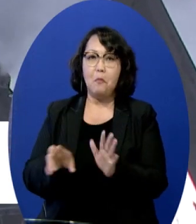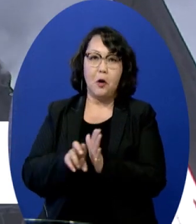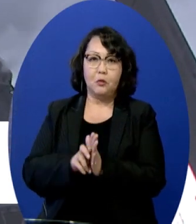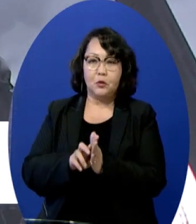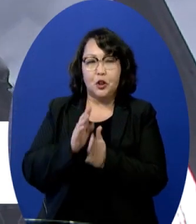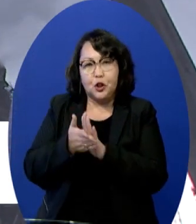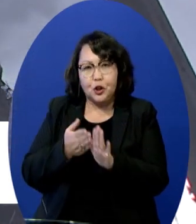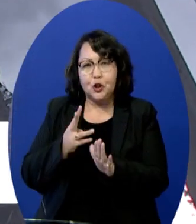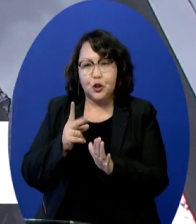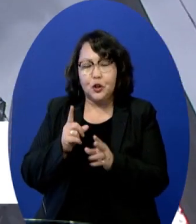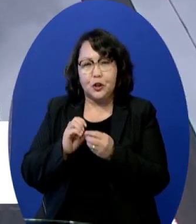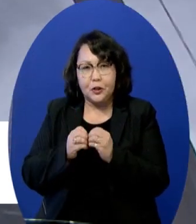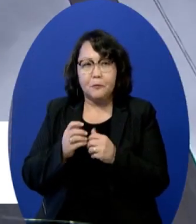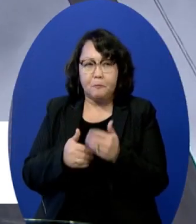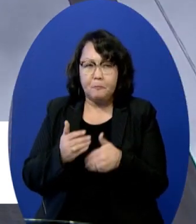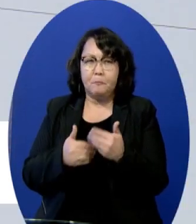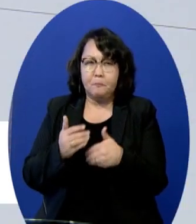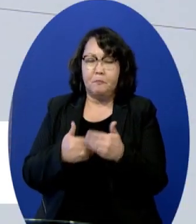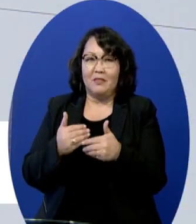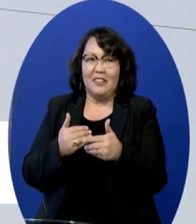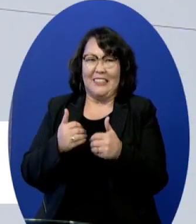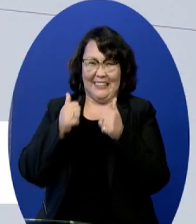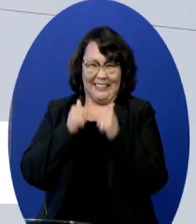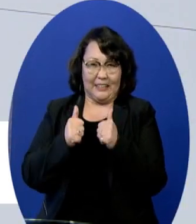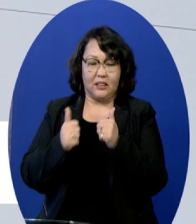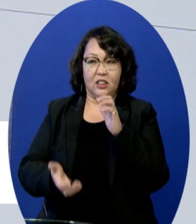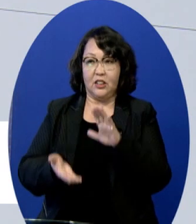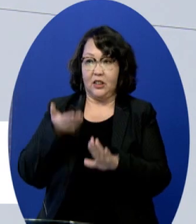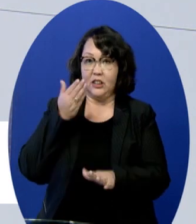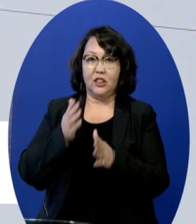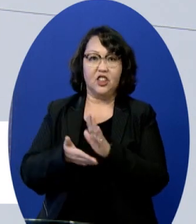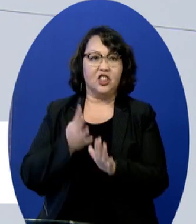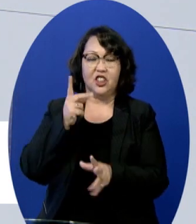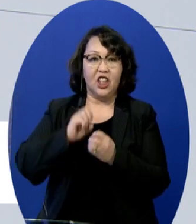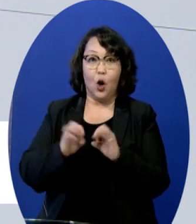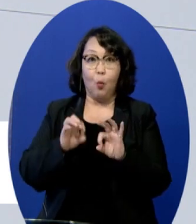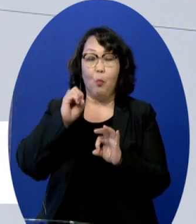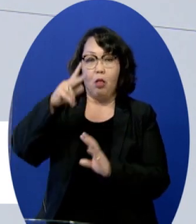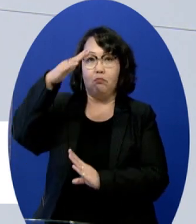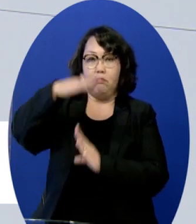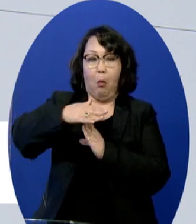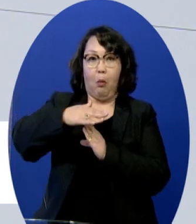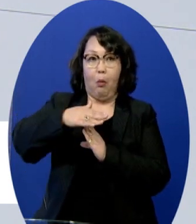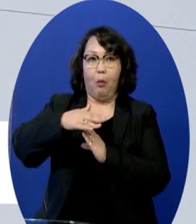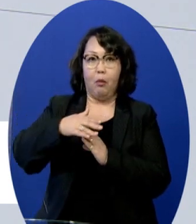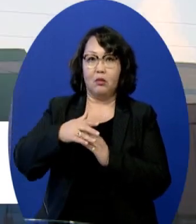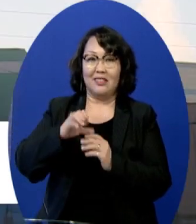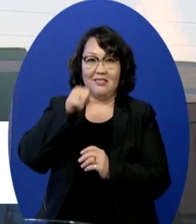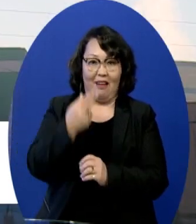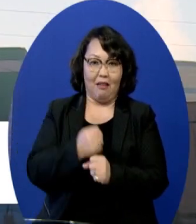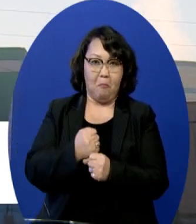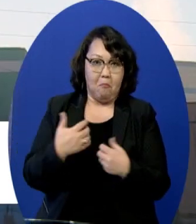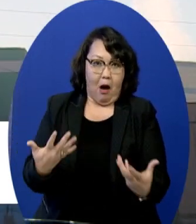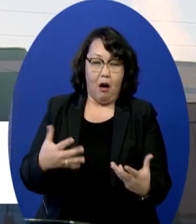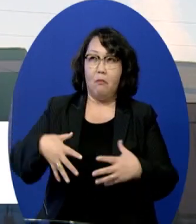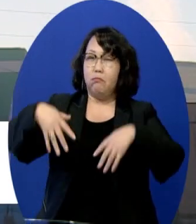байдлаар явж ирсэн. Цаашдаа шинжилтэд дорвитой хийх бол тэг зогсолт ойрхон гэдэг нь сүүлийн 3 өдрийн асуудлаас тодорхой харагдаж